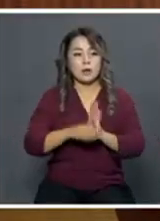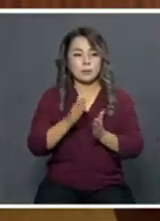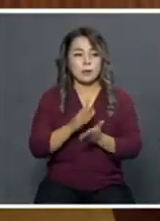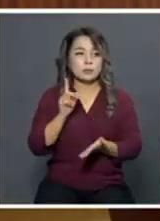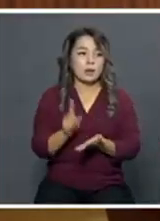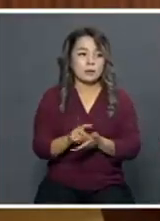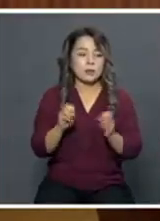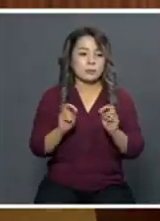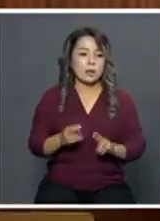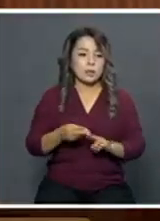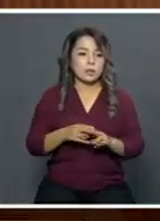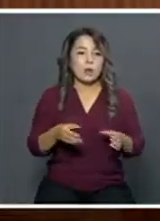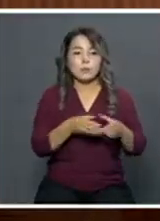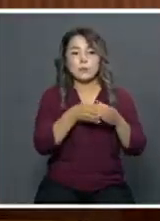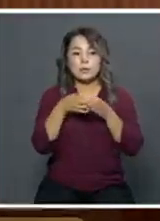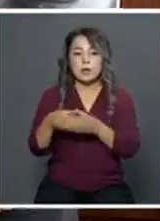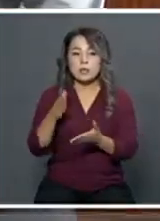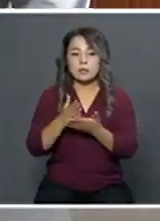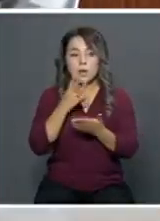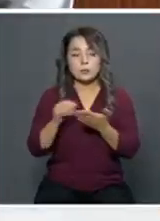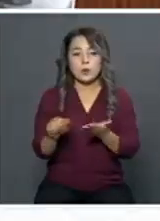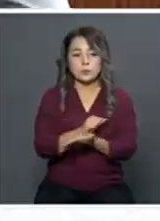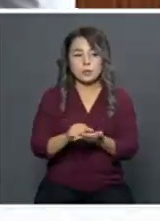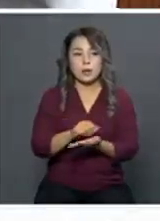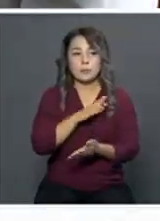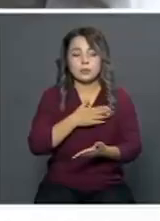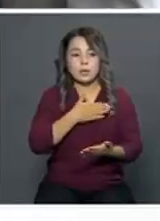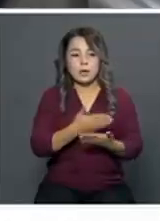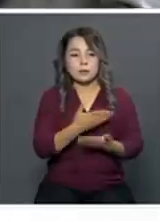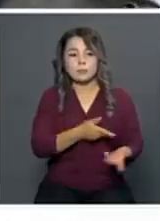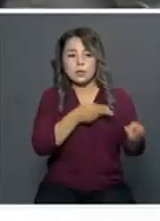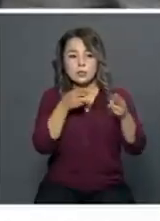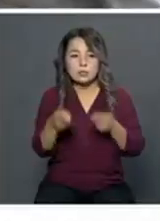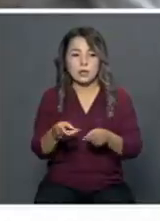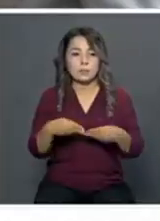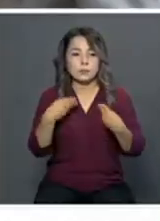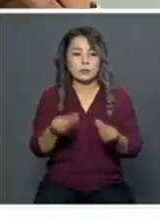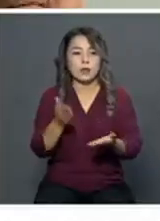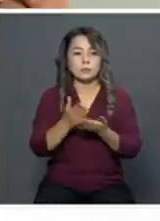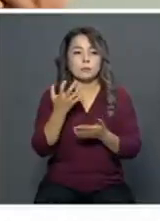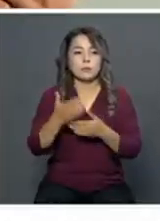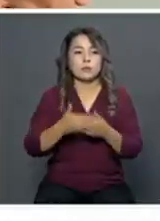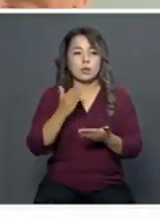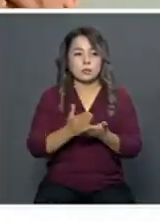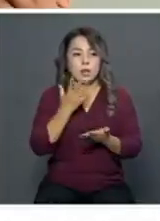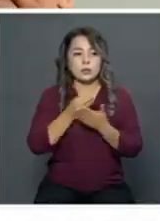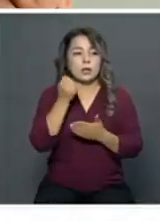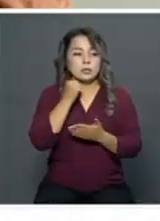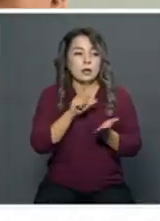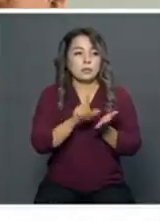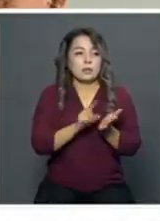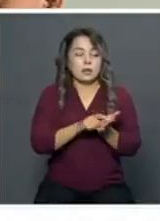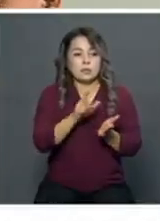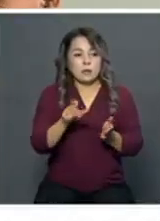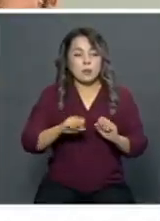сала мамандарынан құрылған мобильді топ құжаттандырумен айналысып келеді. Олар осы кезге дейін 500-ге жуық зейнеткер мен